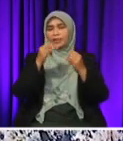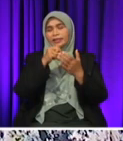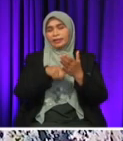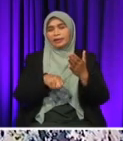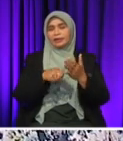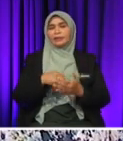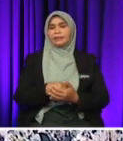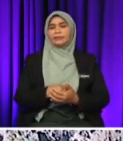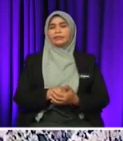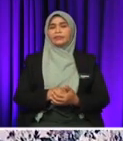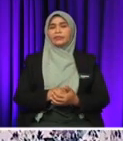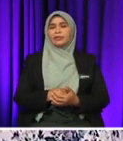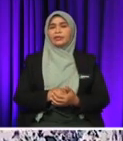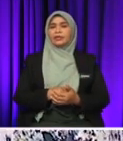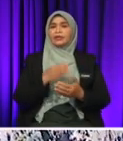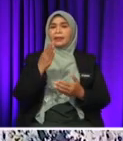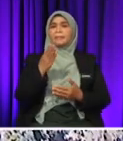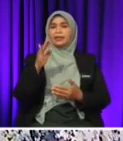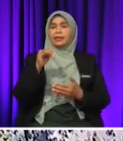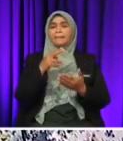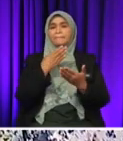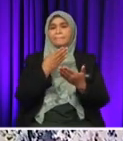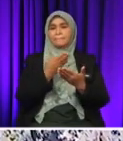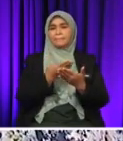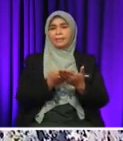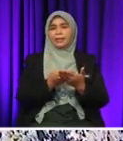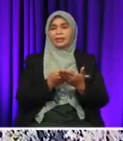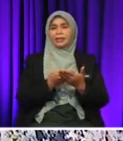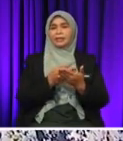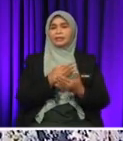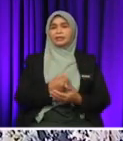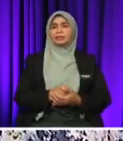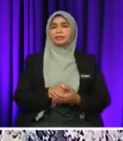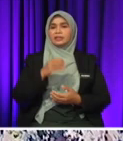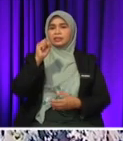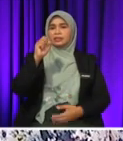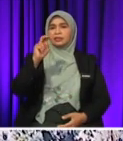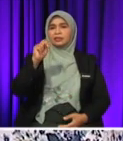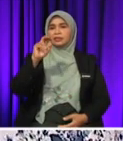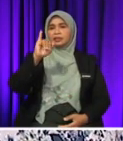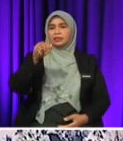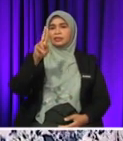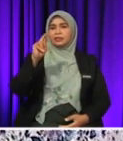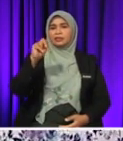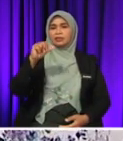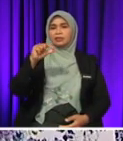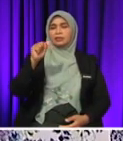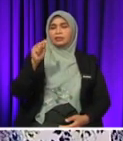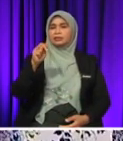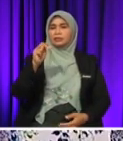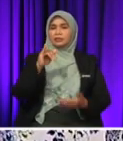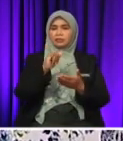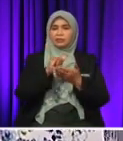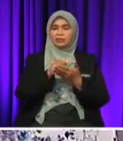Sanjungan itu adalah benda yang baik dan nilai itu mestilah memberi sesuatu perkara yang baik untuk kita teladani